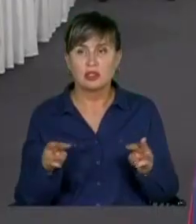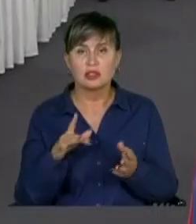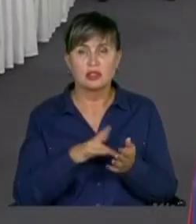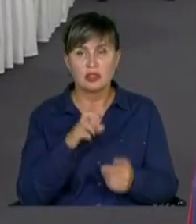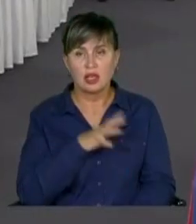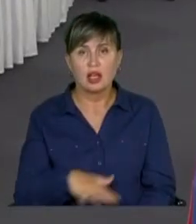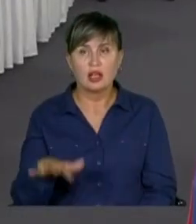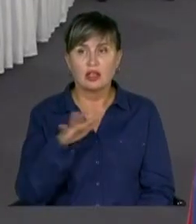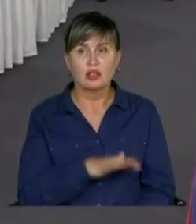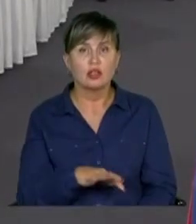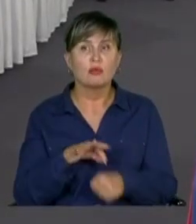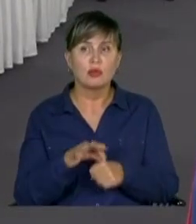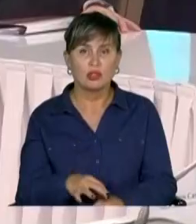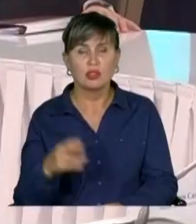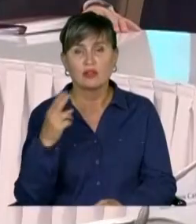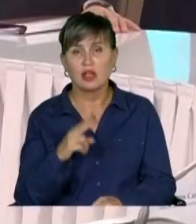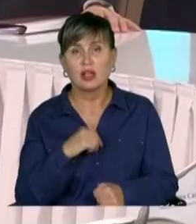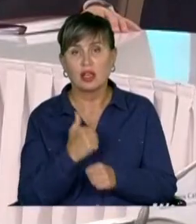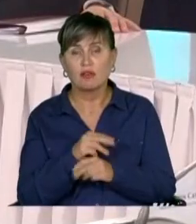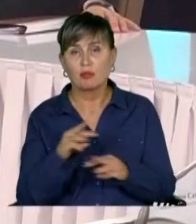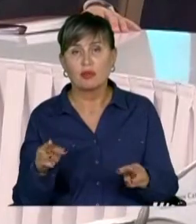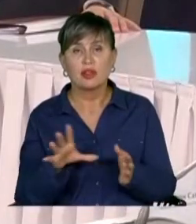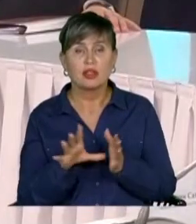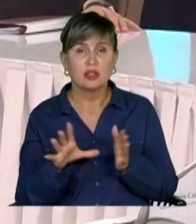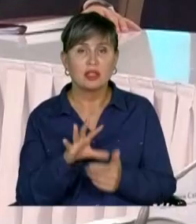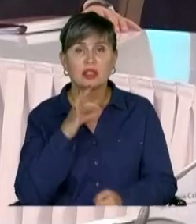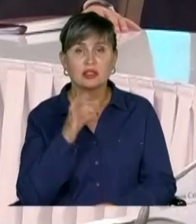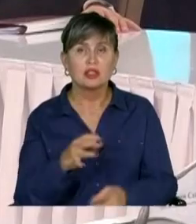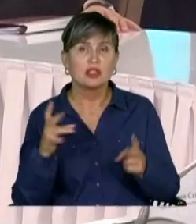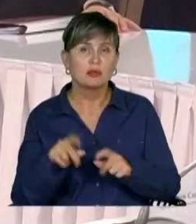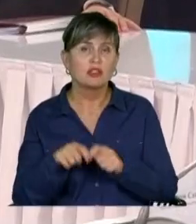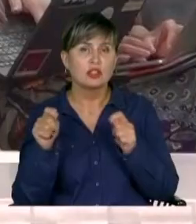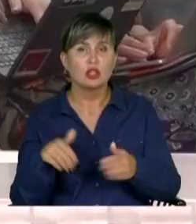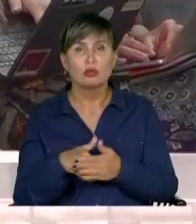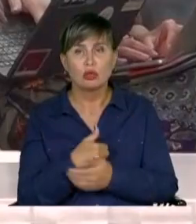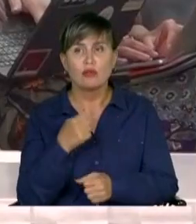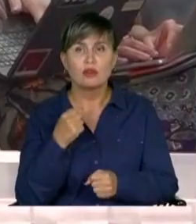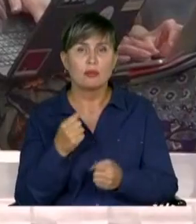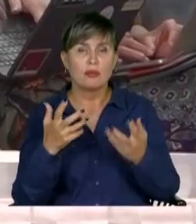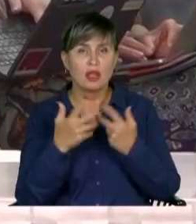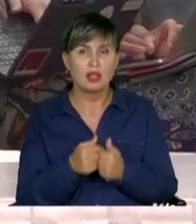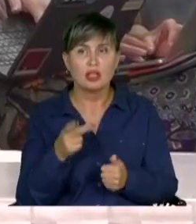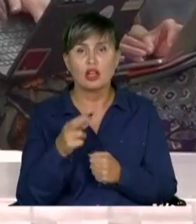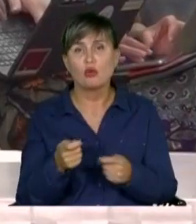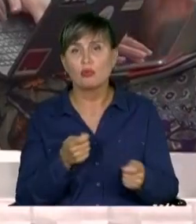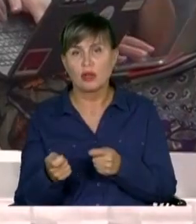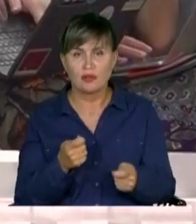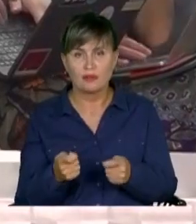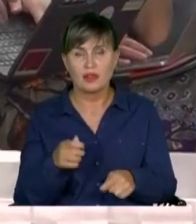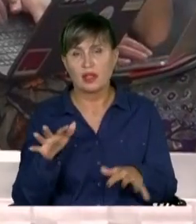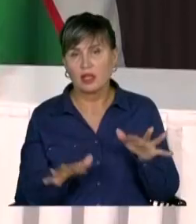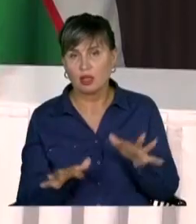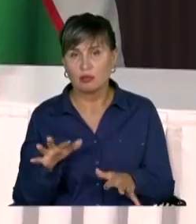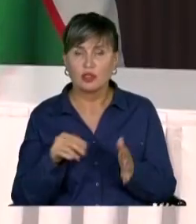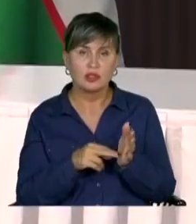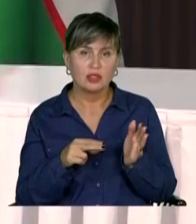Центральной Азии прошла в Астане. Глава Минэнерго нашей страны подчеркнул необходимость создания новых механизмов для управления колебаниями